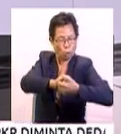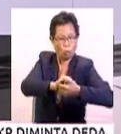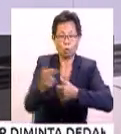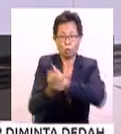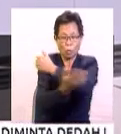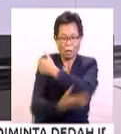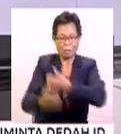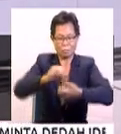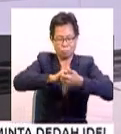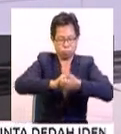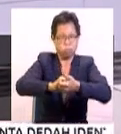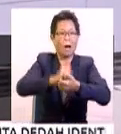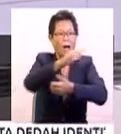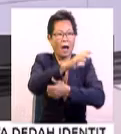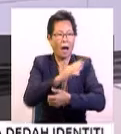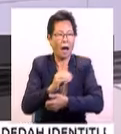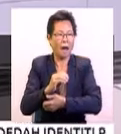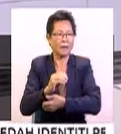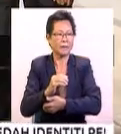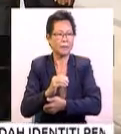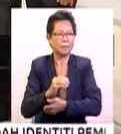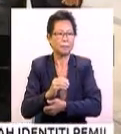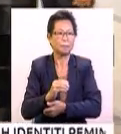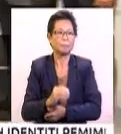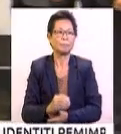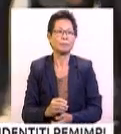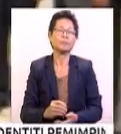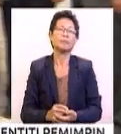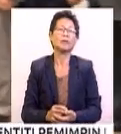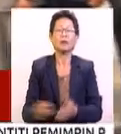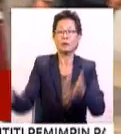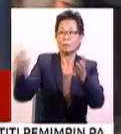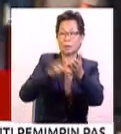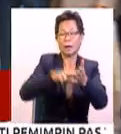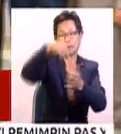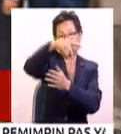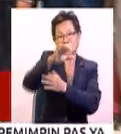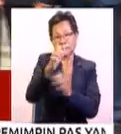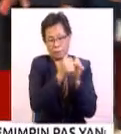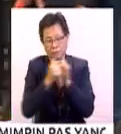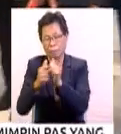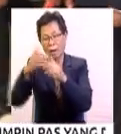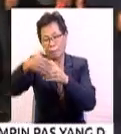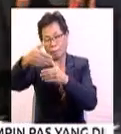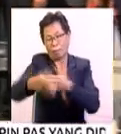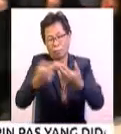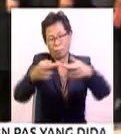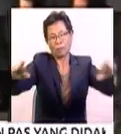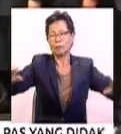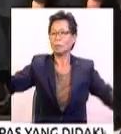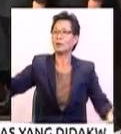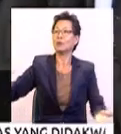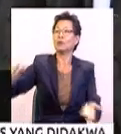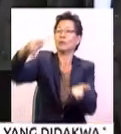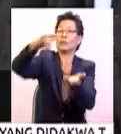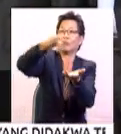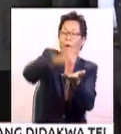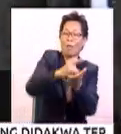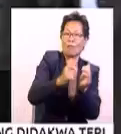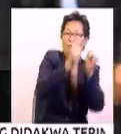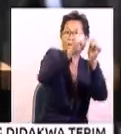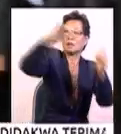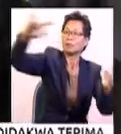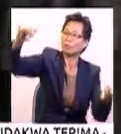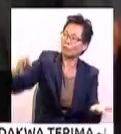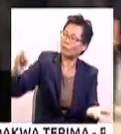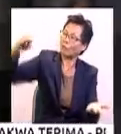countries and also our two ministries. Kenyataan dibuat pada sidang media bersama selepas merasmikan ketibaan semula pesawat pertama